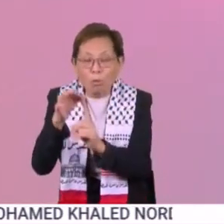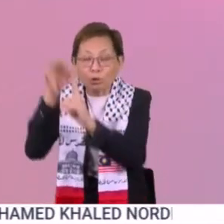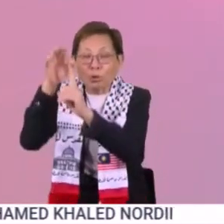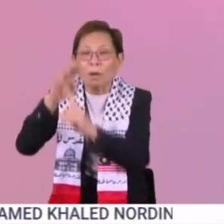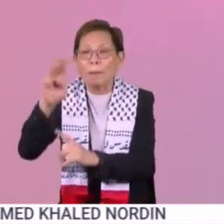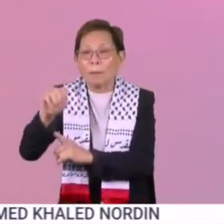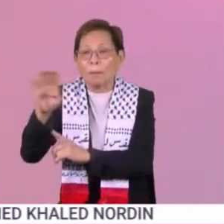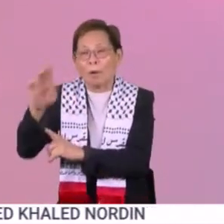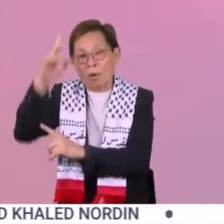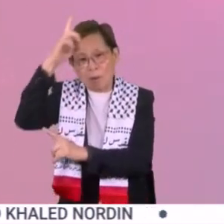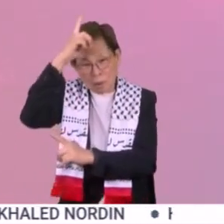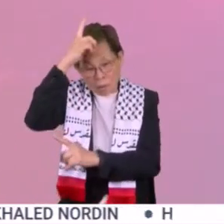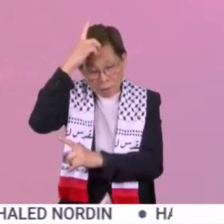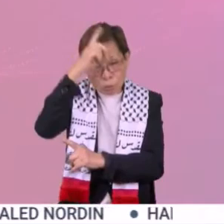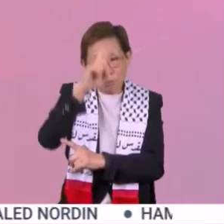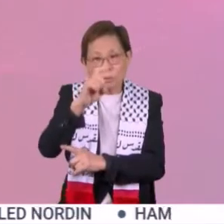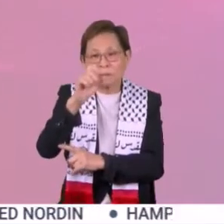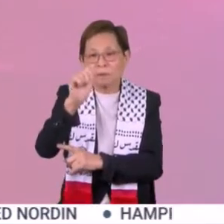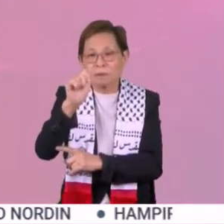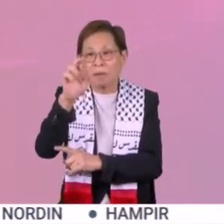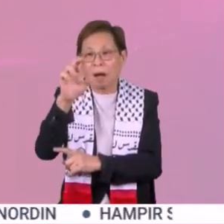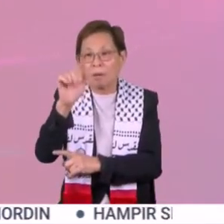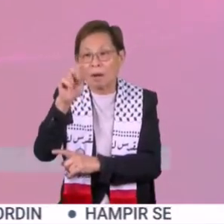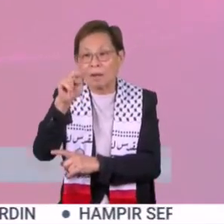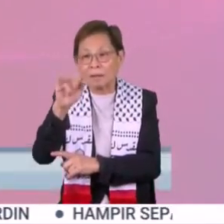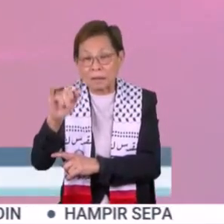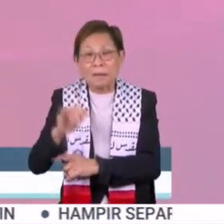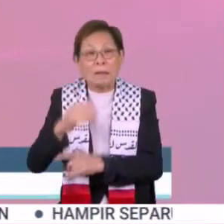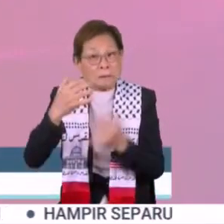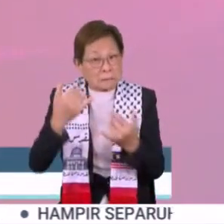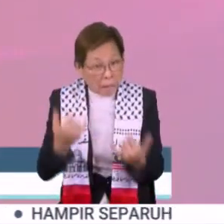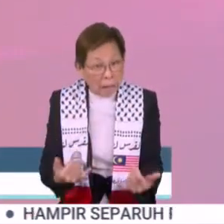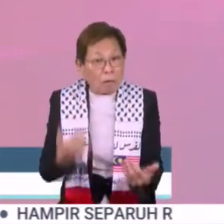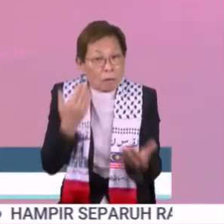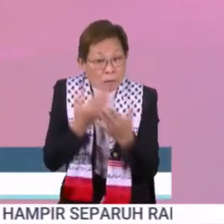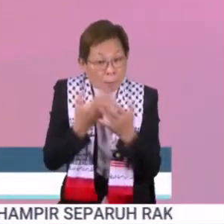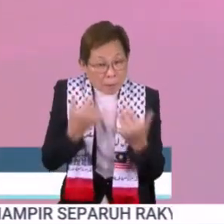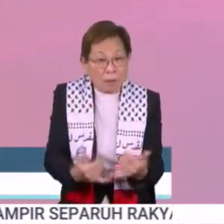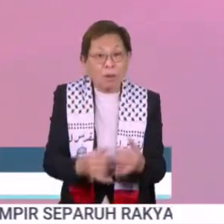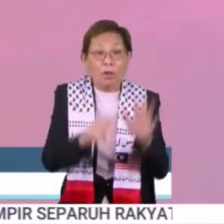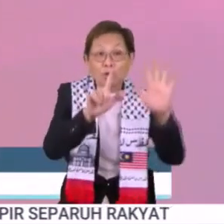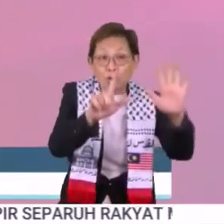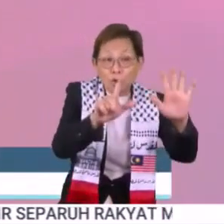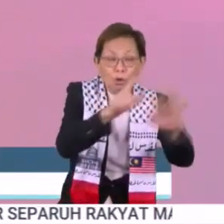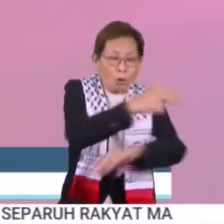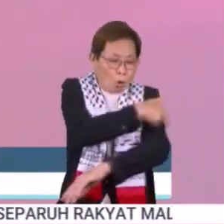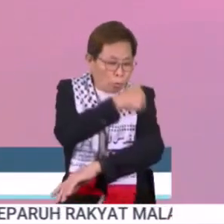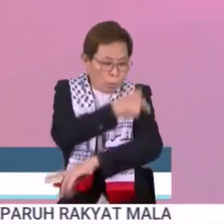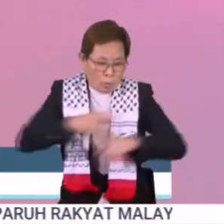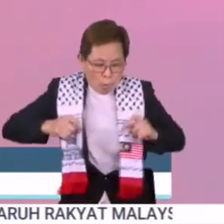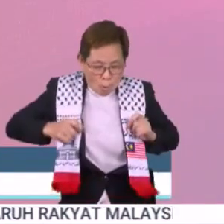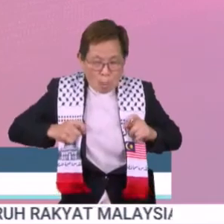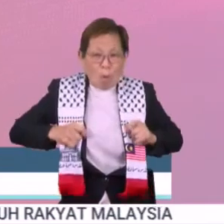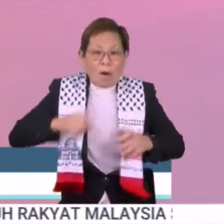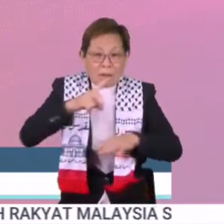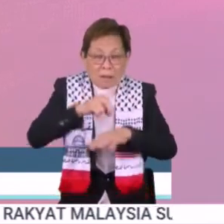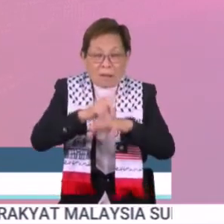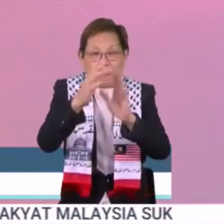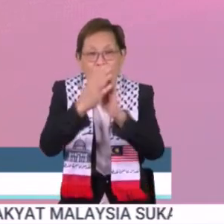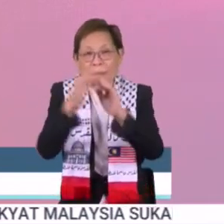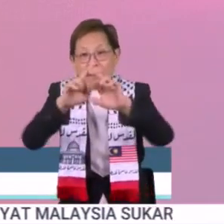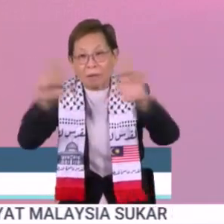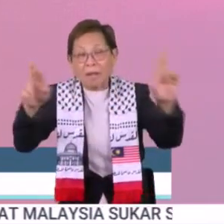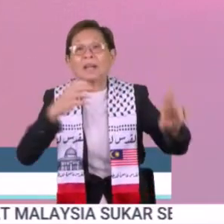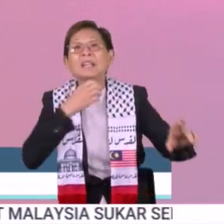menteri besar Datuk Seri sakrani Mohamad berkata setakat ini terdapat tujuh Hospital swasta yang beroperasi di Bandar Raya Ipoh